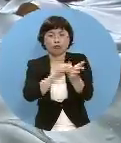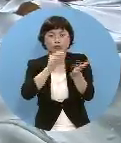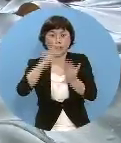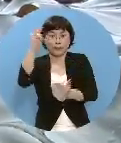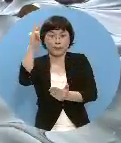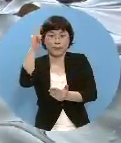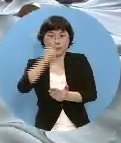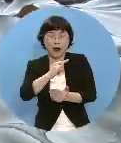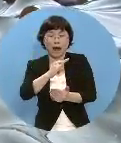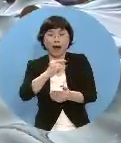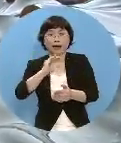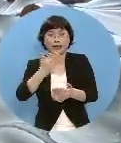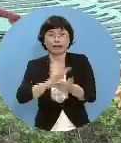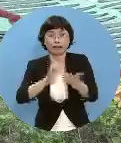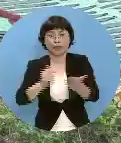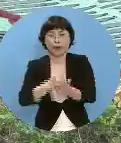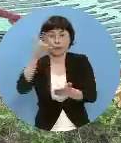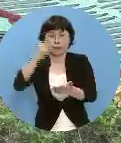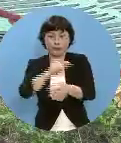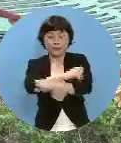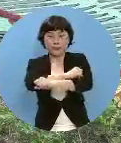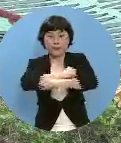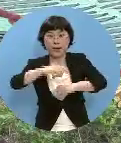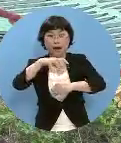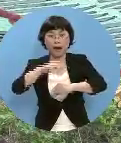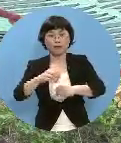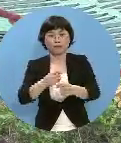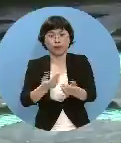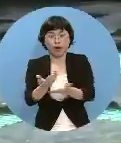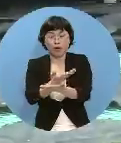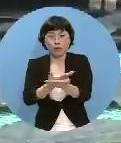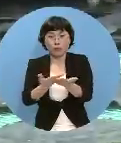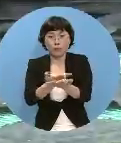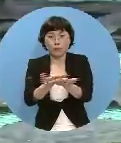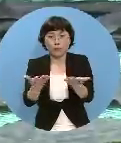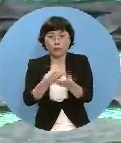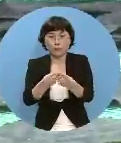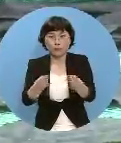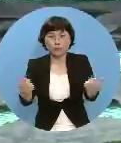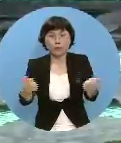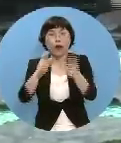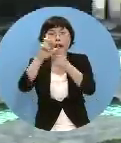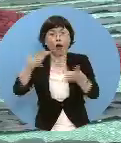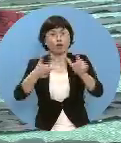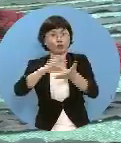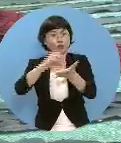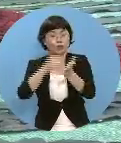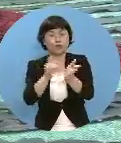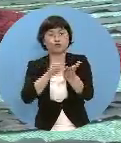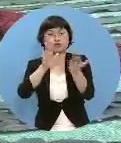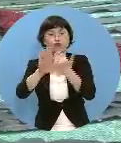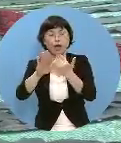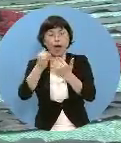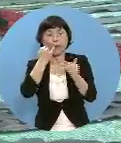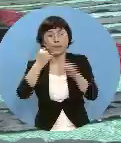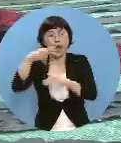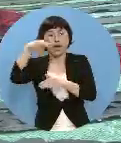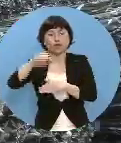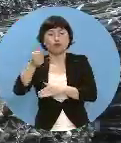말립니다. 햇볕 좋은 공터에서 하루 정도 바짝 말린 뒤 수엽 입환장을 통해